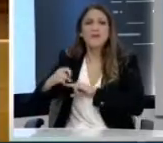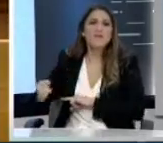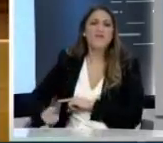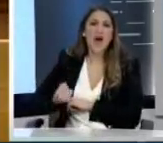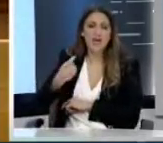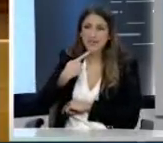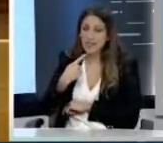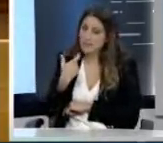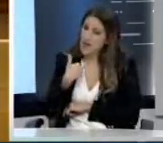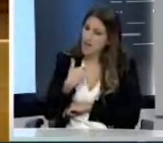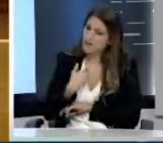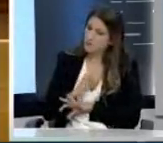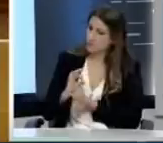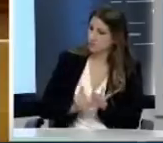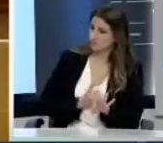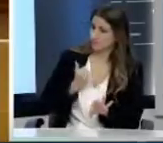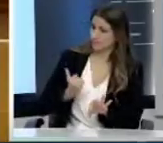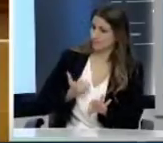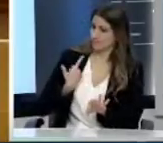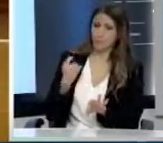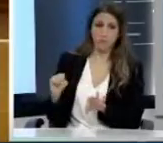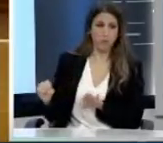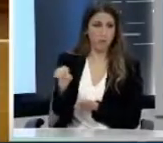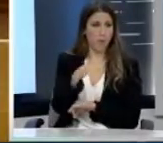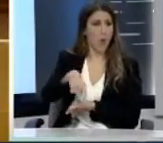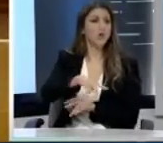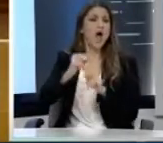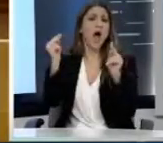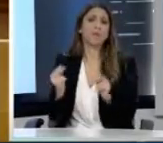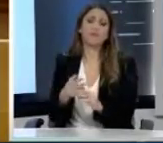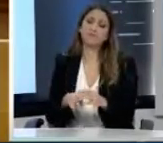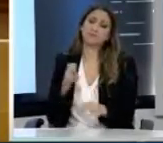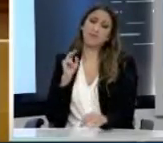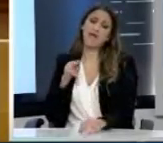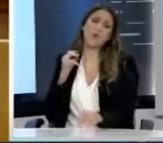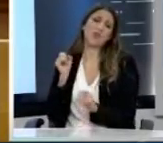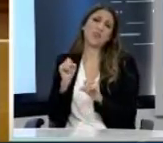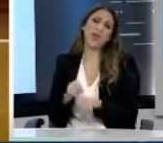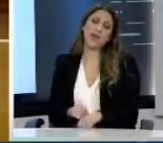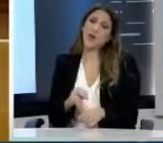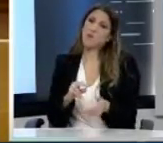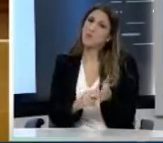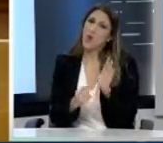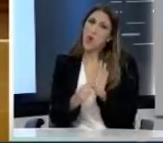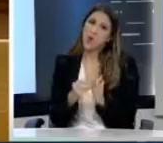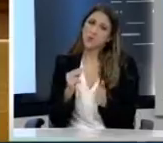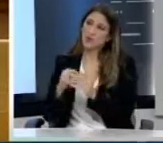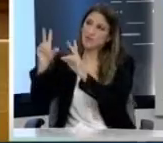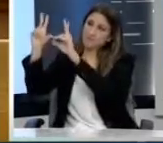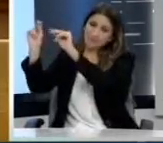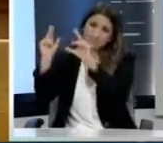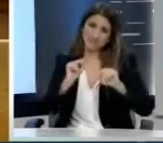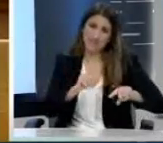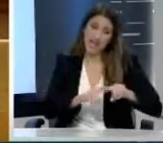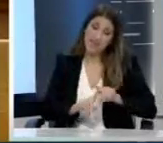είπανε ότι εμείς είμαστε καλύτερους από τους άλλους και πρέπει να φύγουμε από την Ευρωπαϊκή Ένωση. Μην το αφήσουμε αυτό ποτέ να γίνει στην